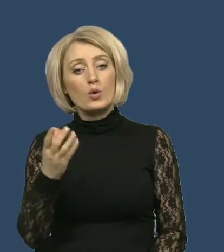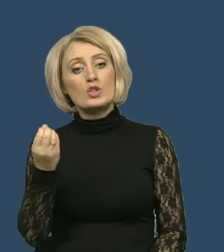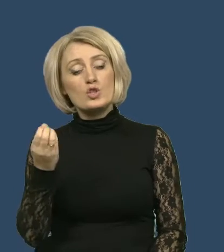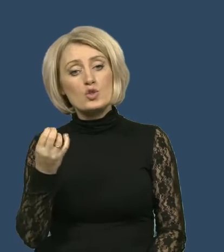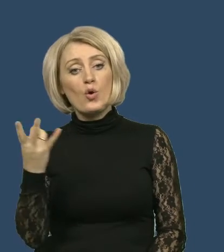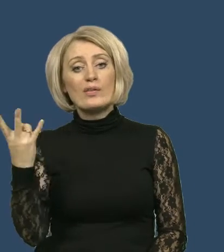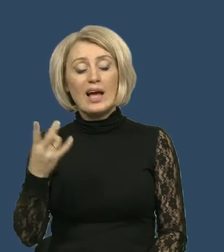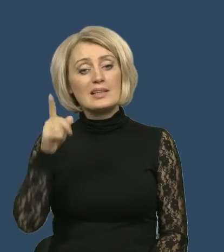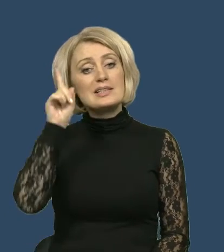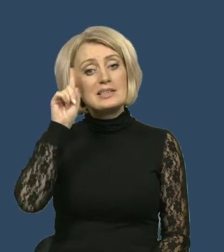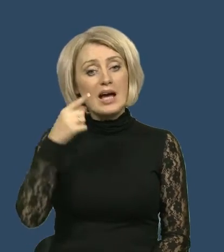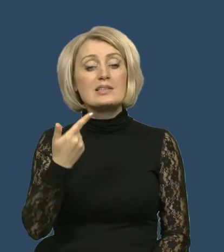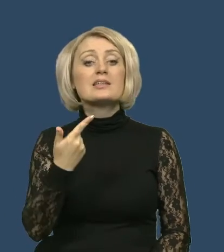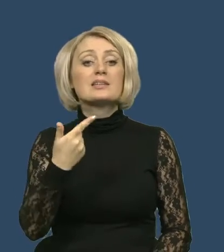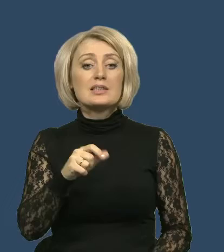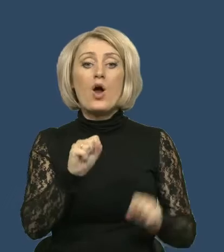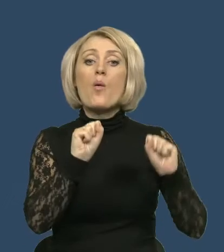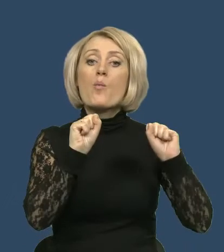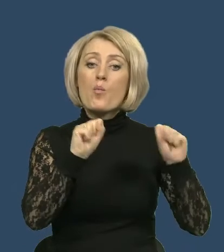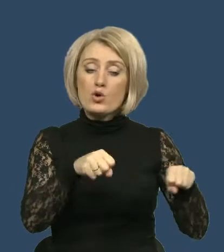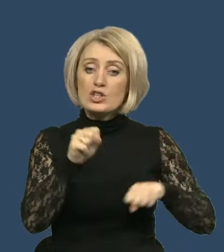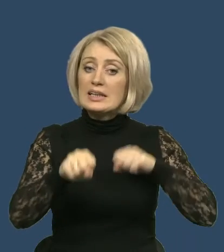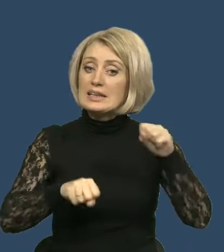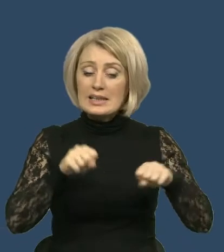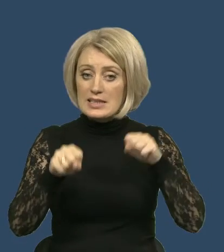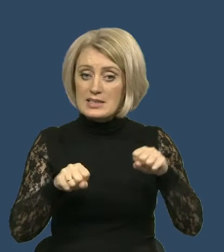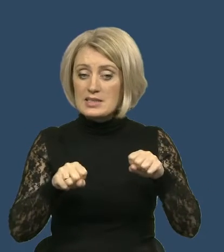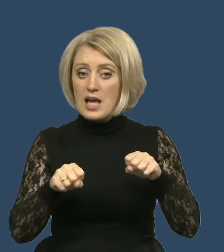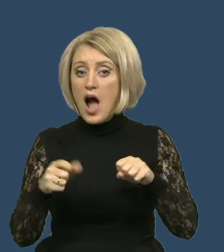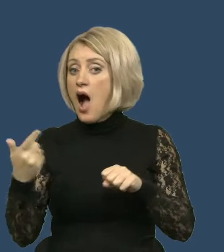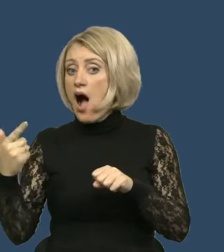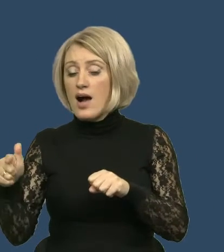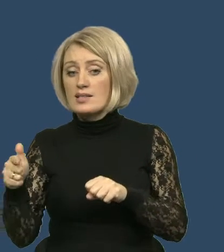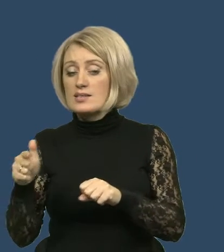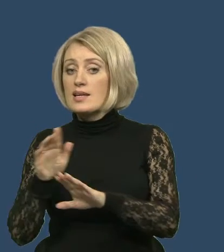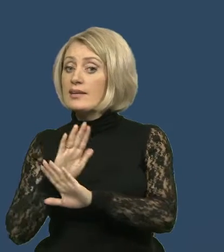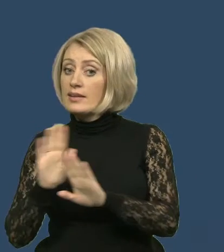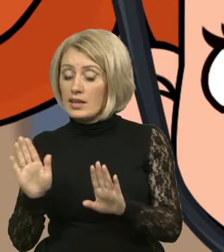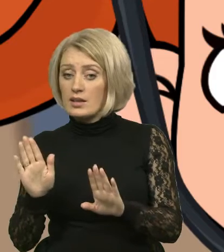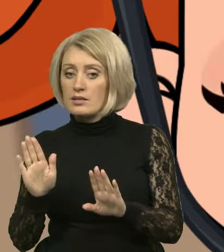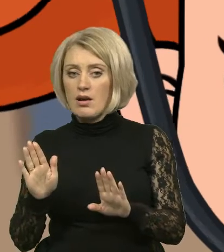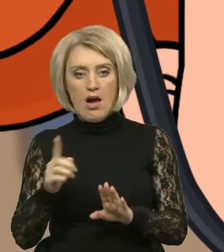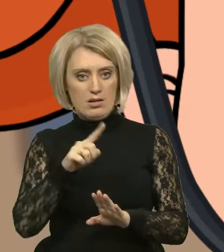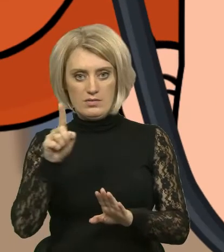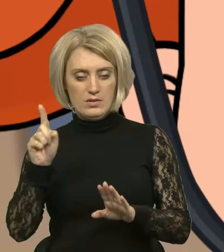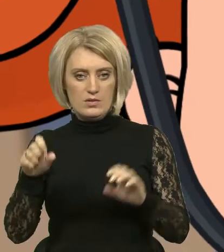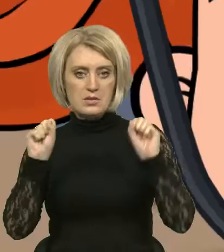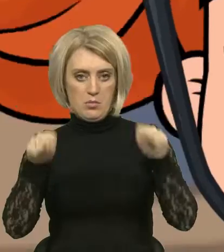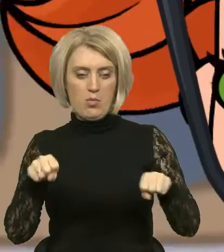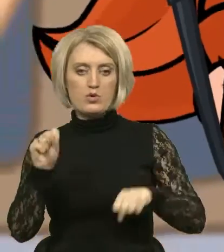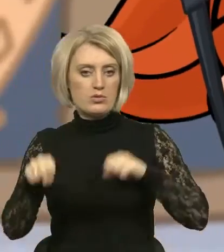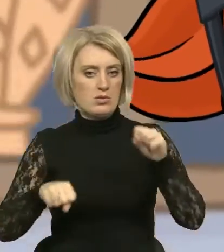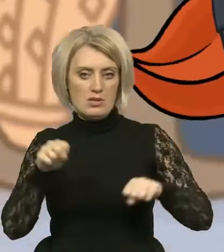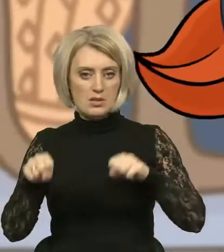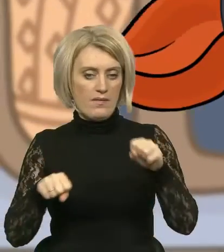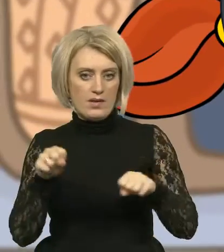Но еще надо знать, где можно ездить, а где нет. А разве не везде